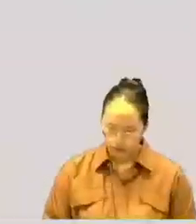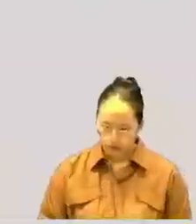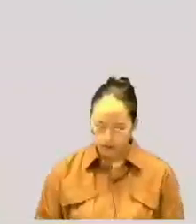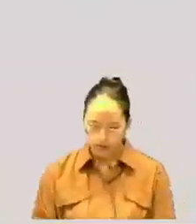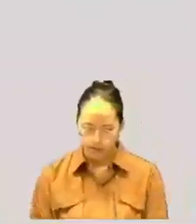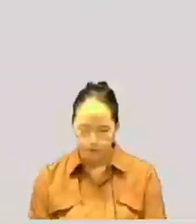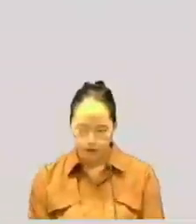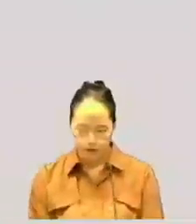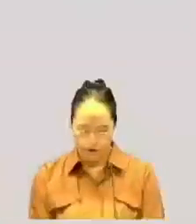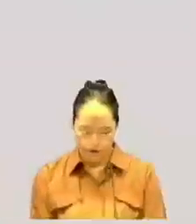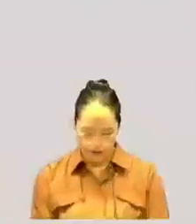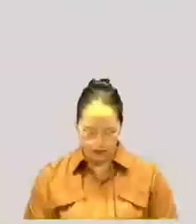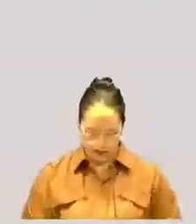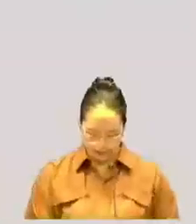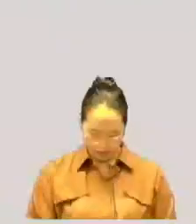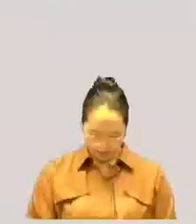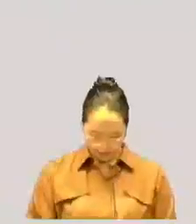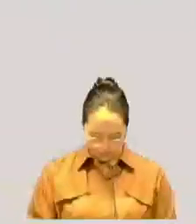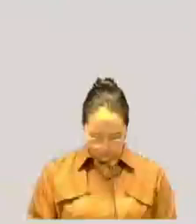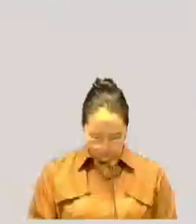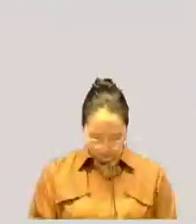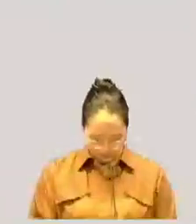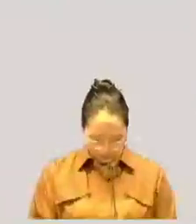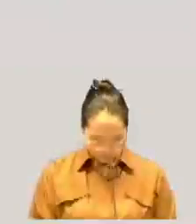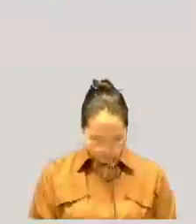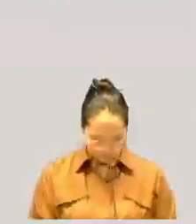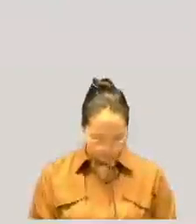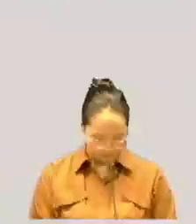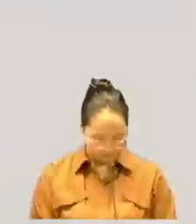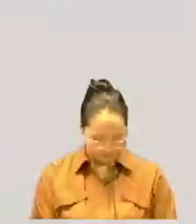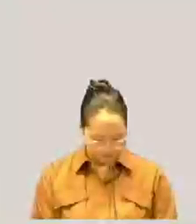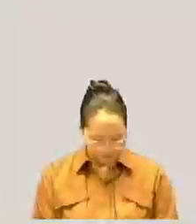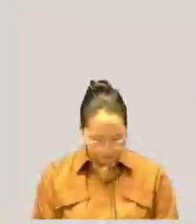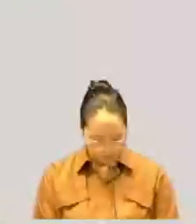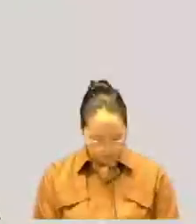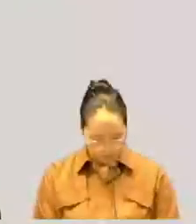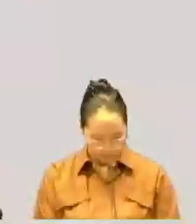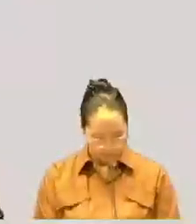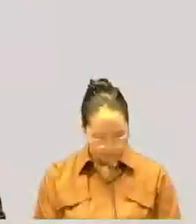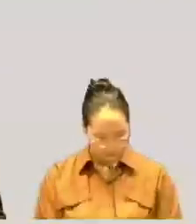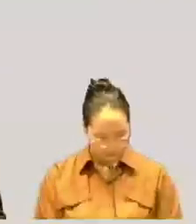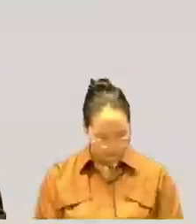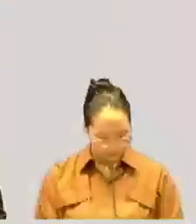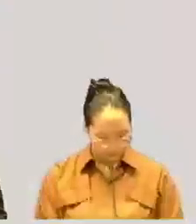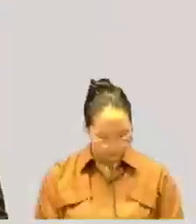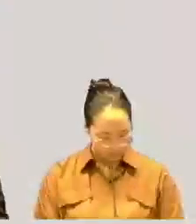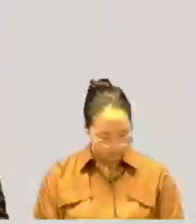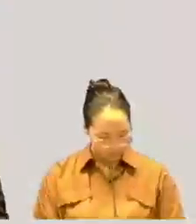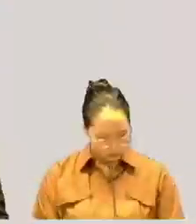题。我们找一下这个以赛亚书1:27，